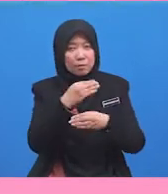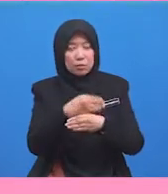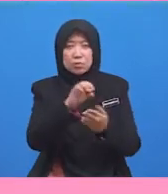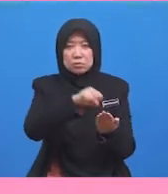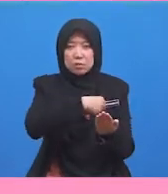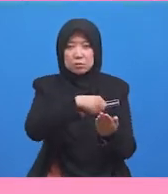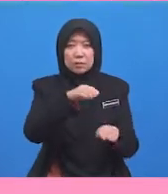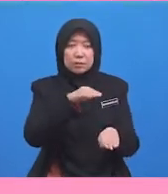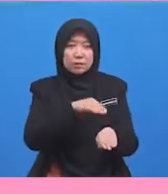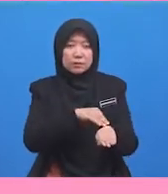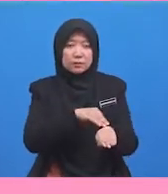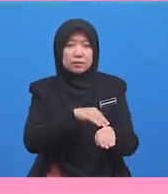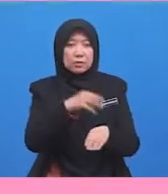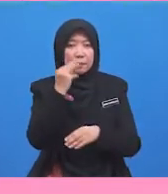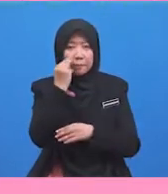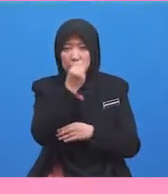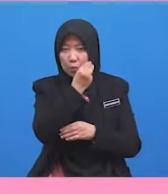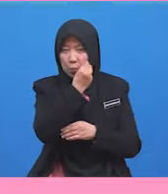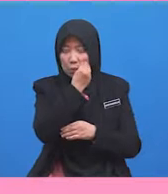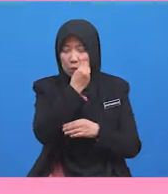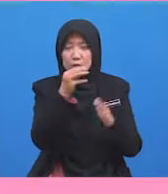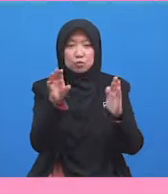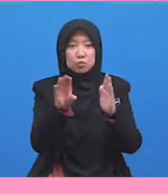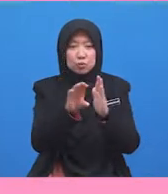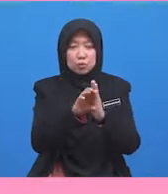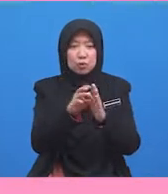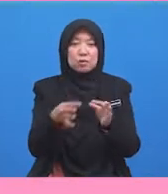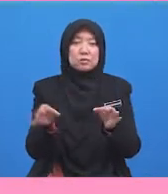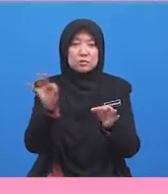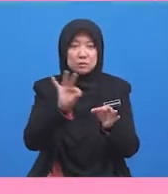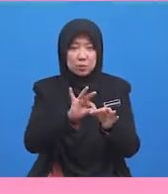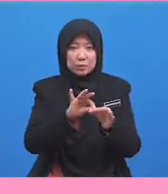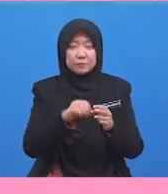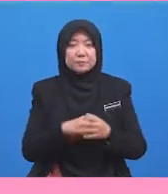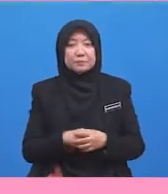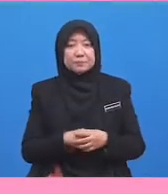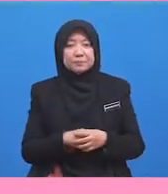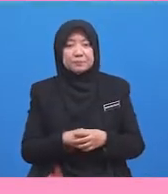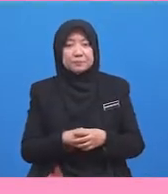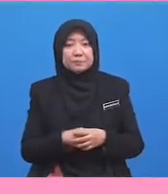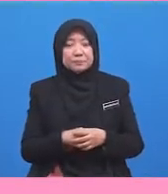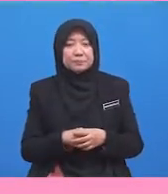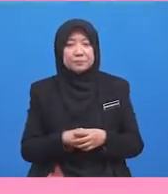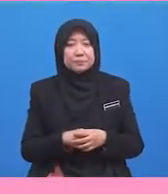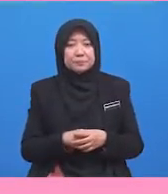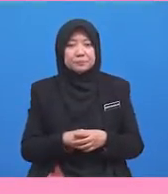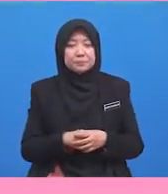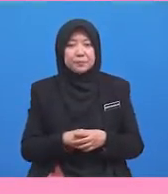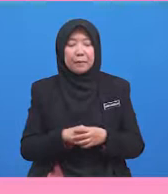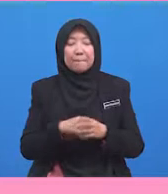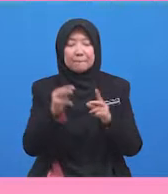sajak pada sekuntung mawar beserta contoh yang sesuai soal yang ini juga memperhitungkan